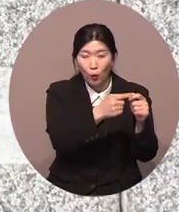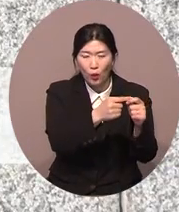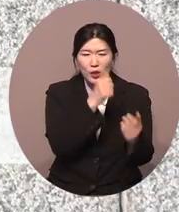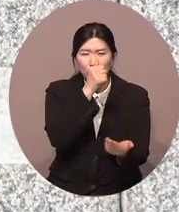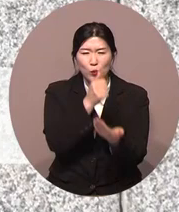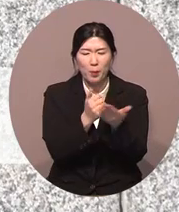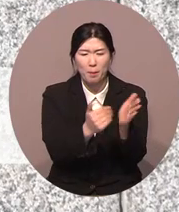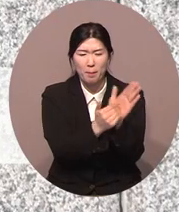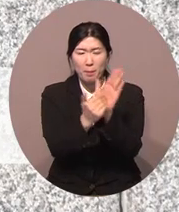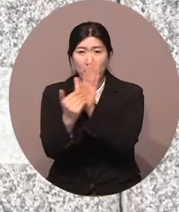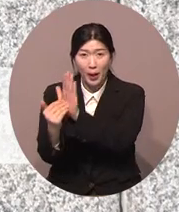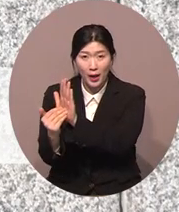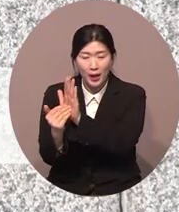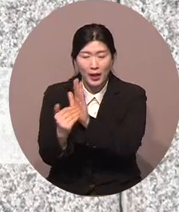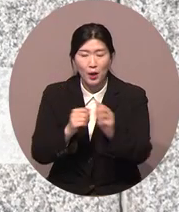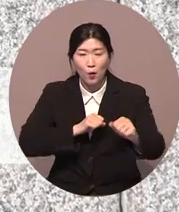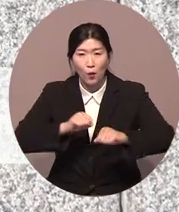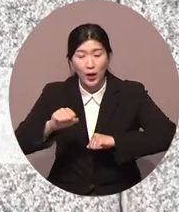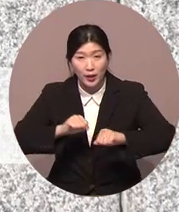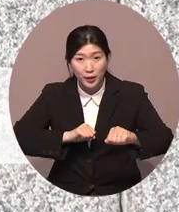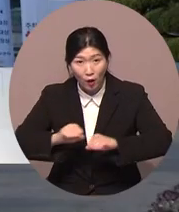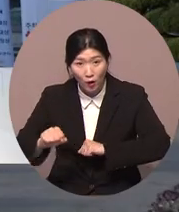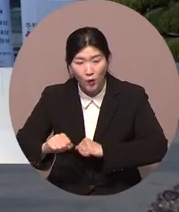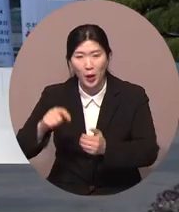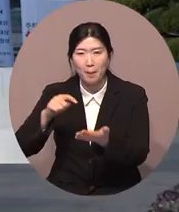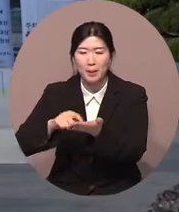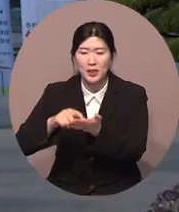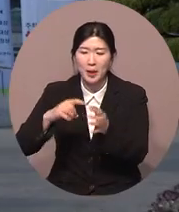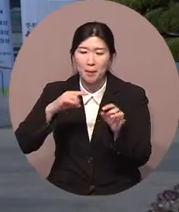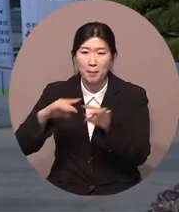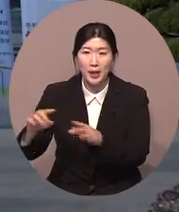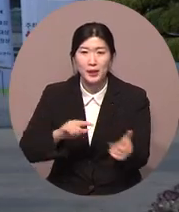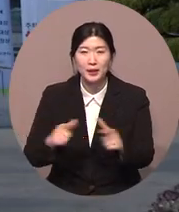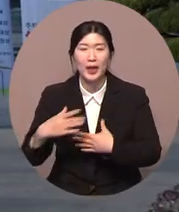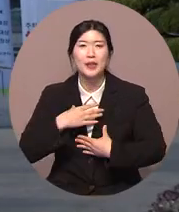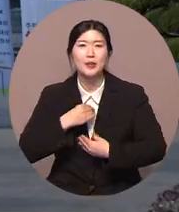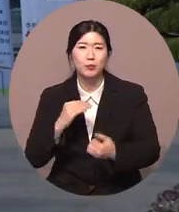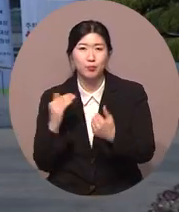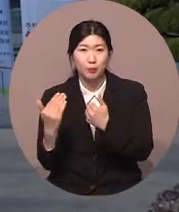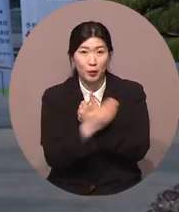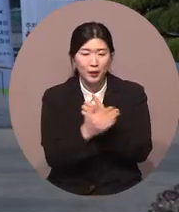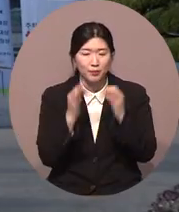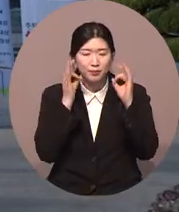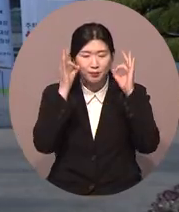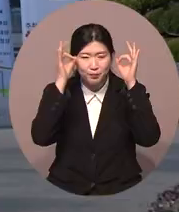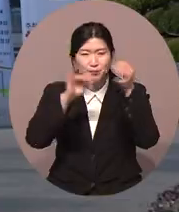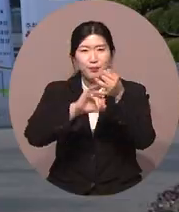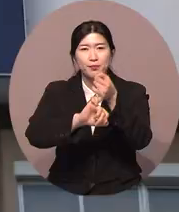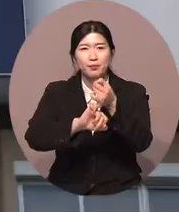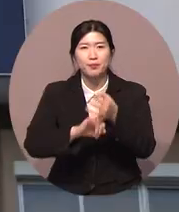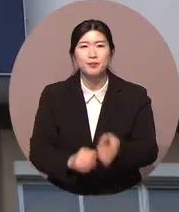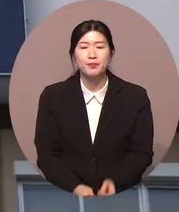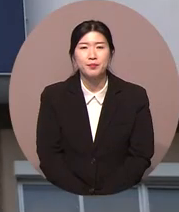예방 도시 환경 디자인과 보안등 비상벨 등 도심의 안전 시설을 확충하기로